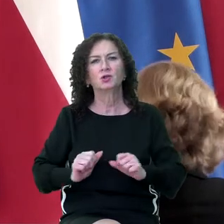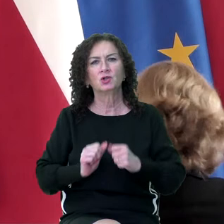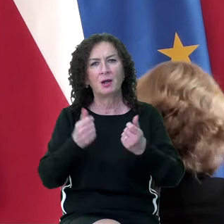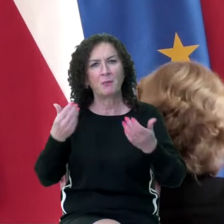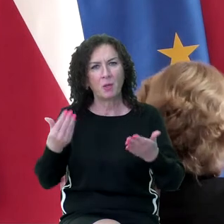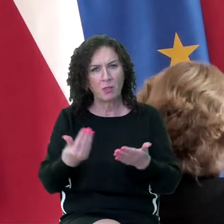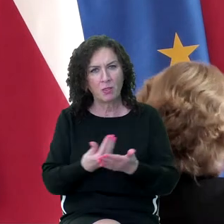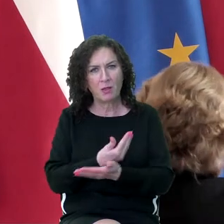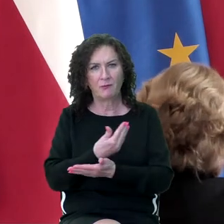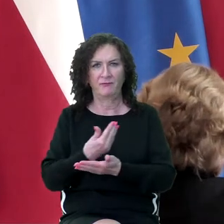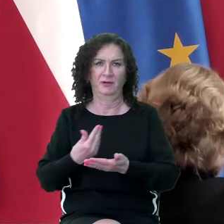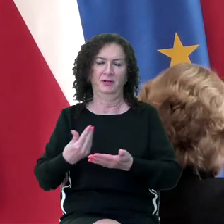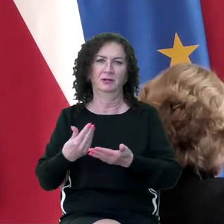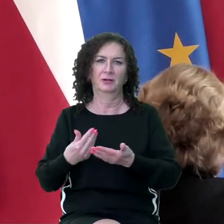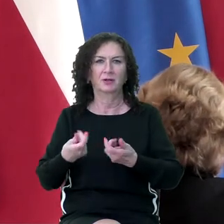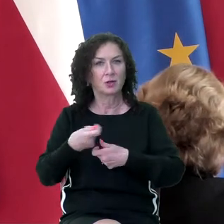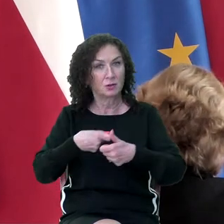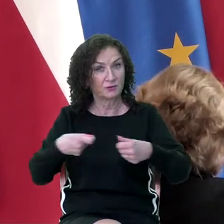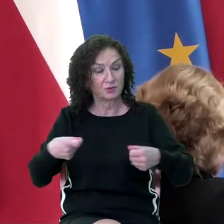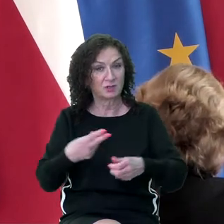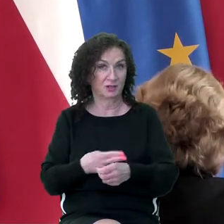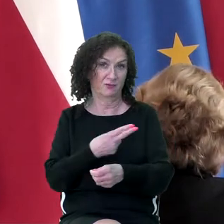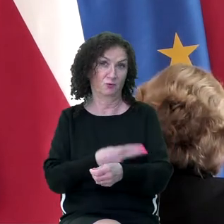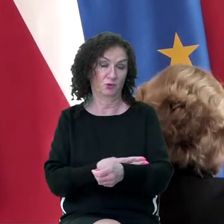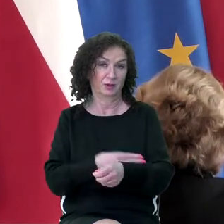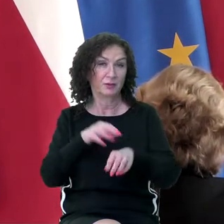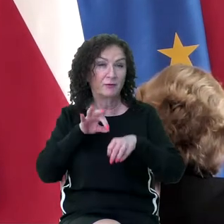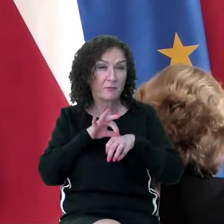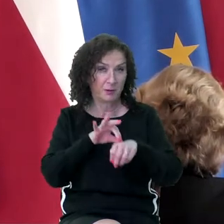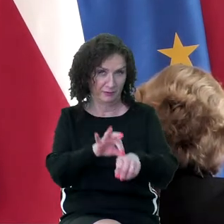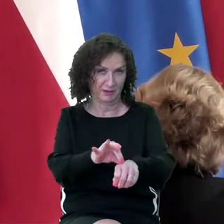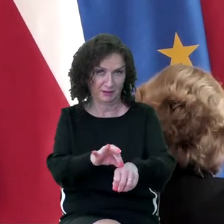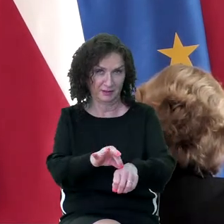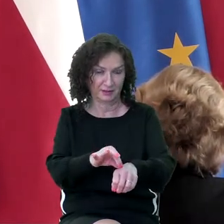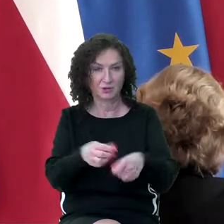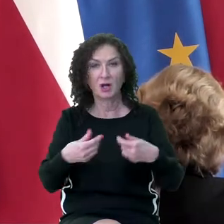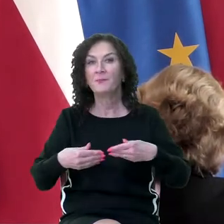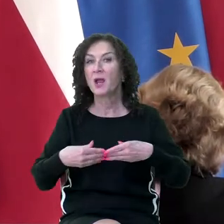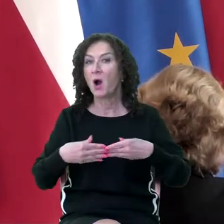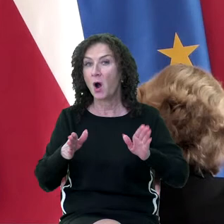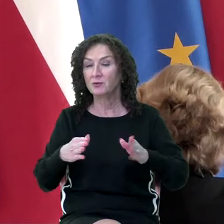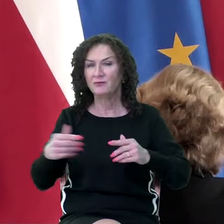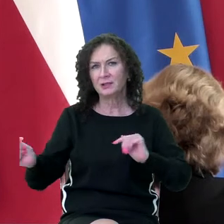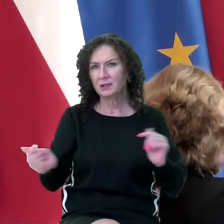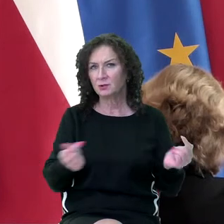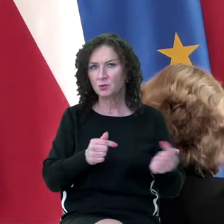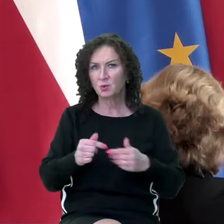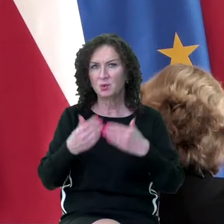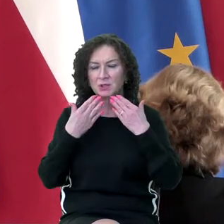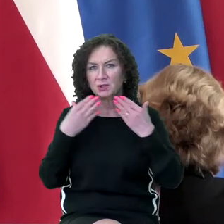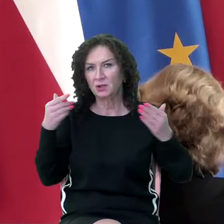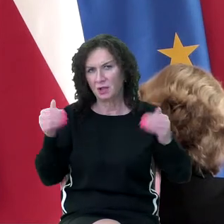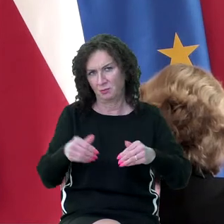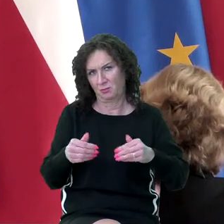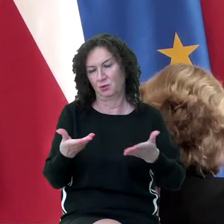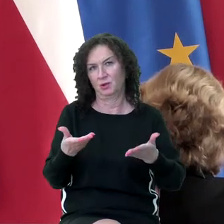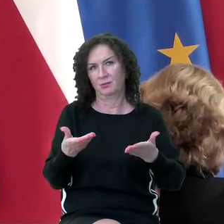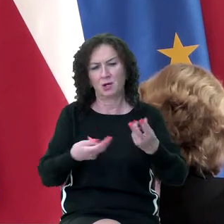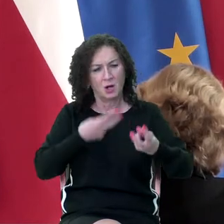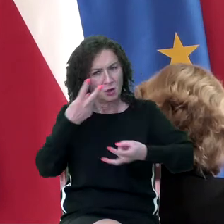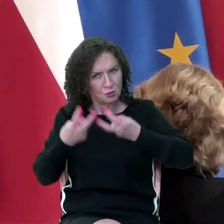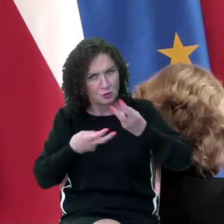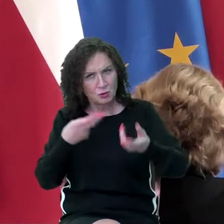w urzędach. I mówieniu właśnie taka dyskusja, otwarta dyskusja pozwoliła na to, że ciągle szukamy kolejnych